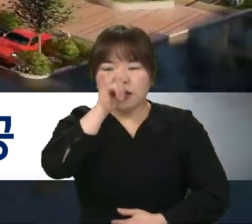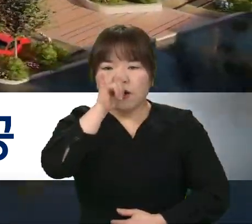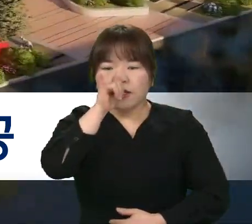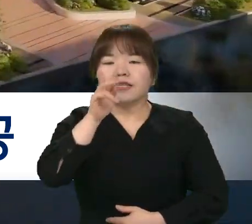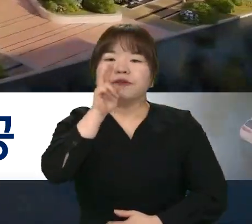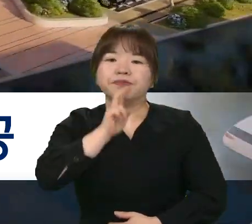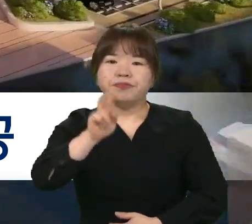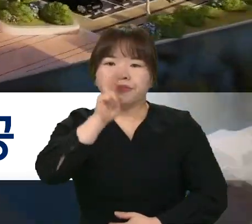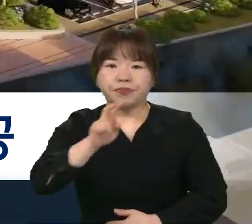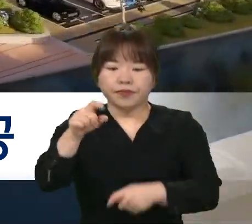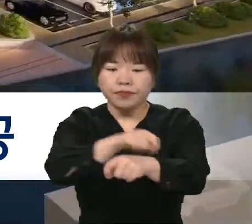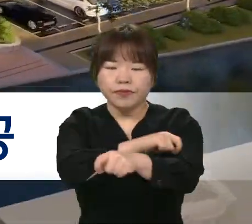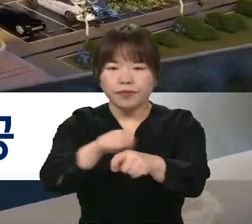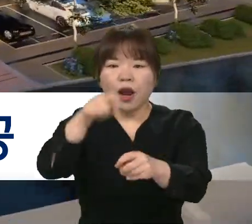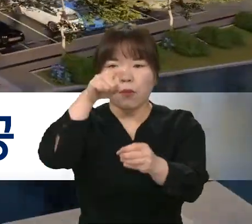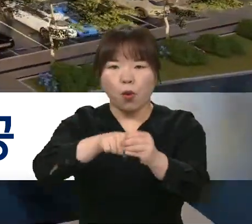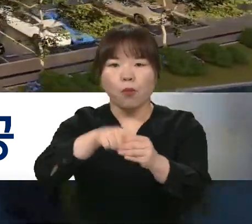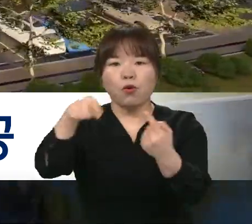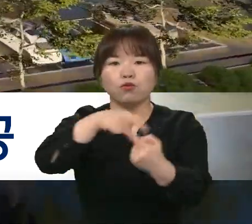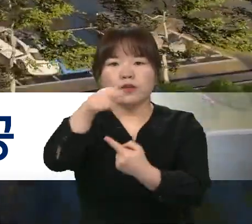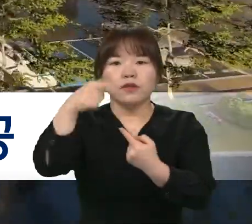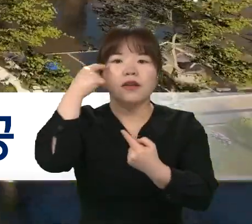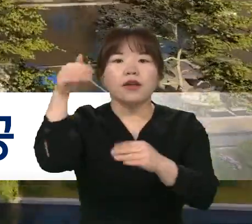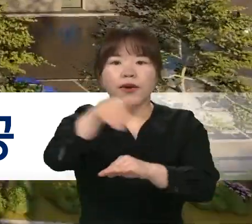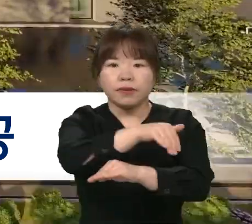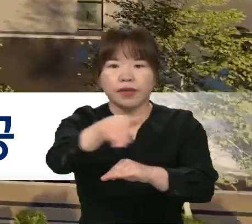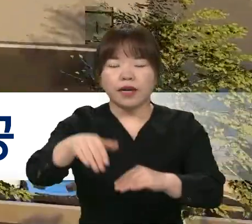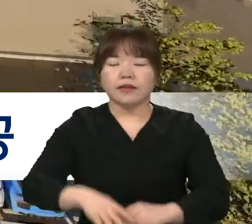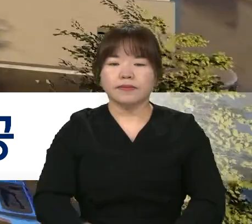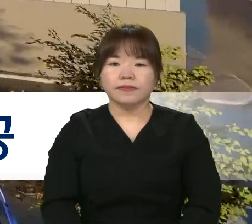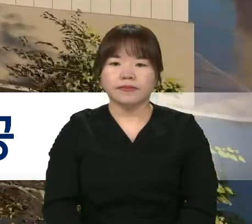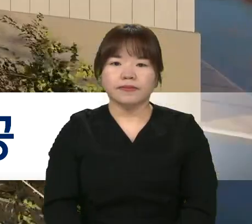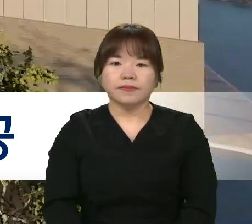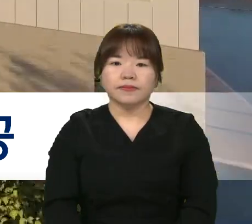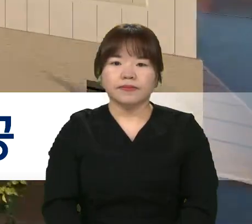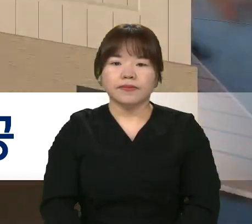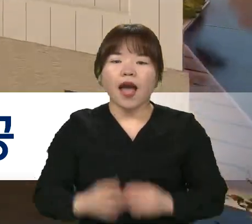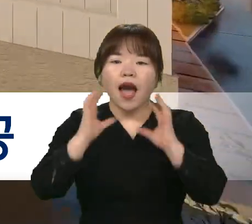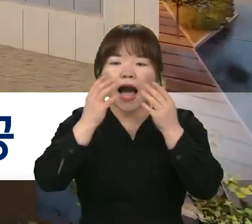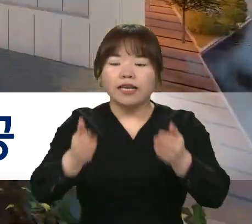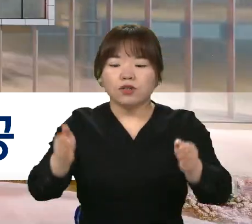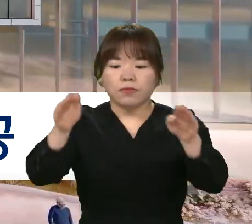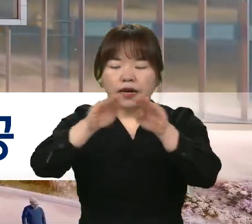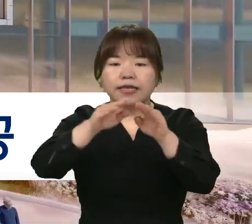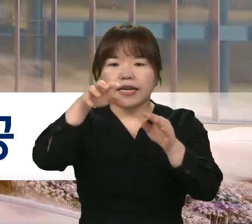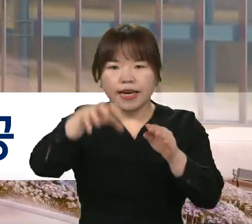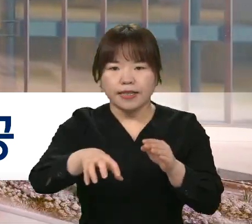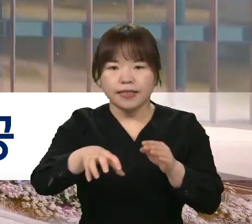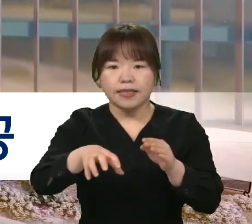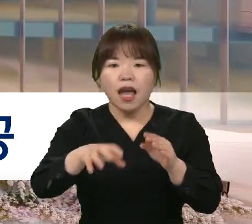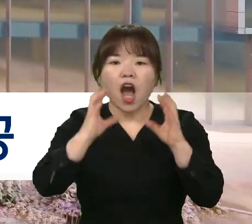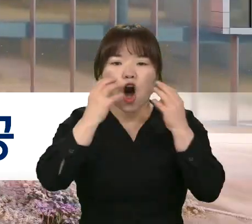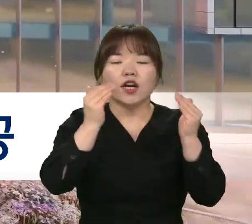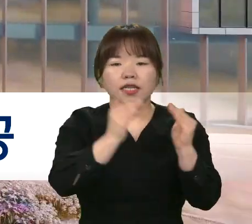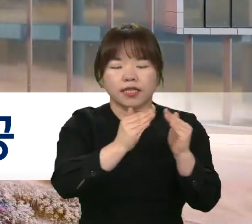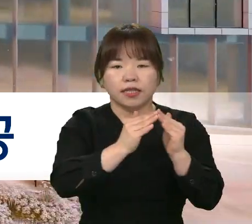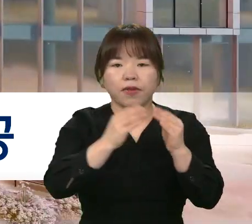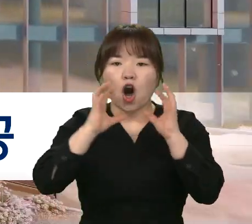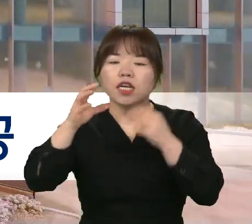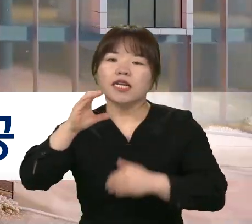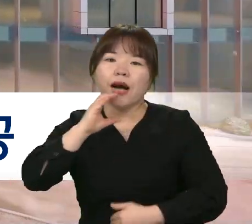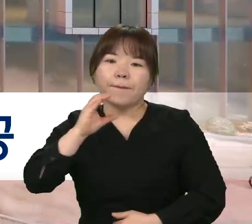전국 최대 규모의 음악 특성화도서관을 목표로 운영될 예정입니다 또 아이누리 플라자는 시립 어린이집